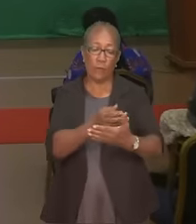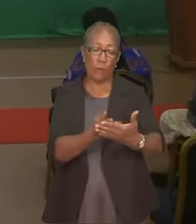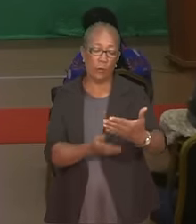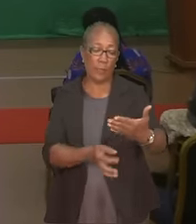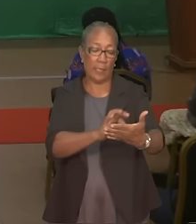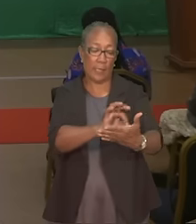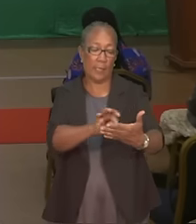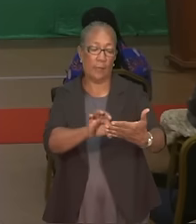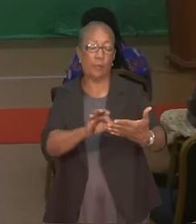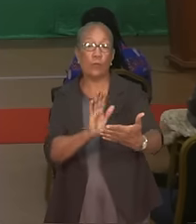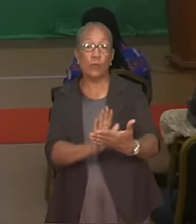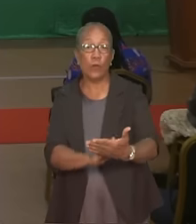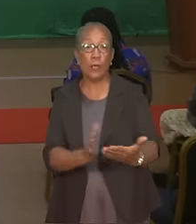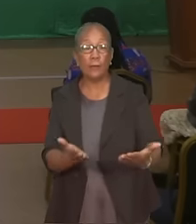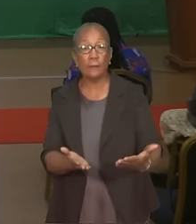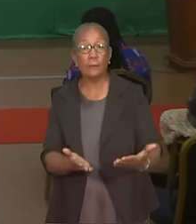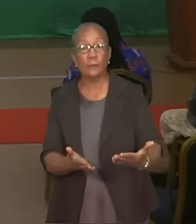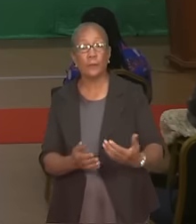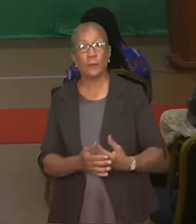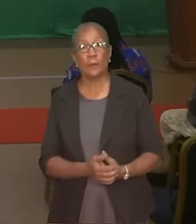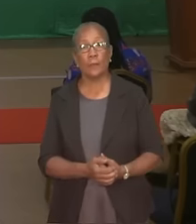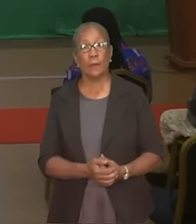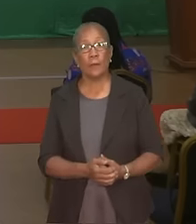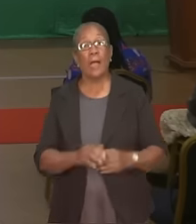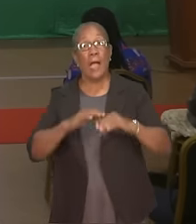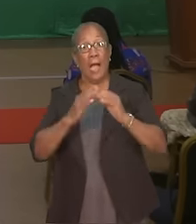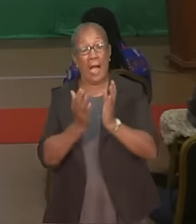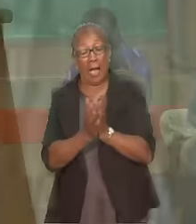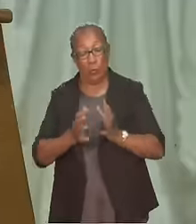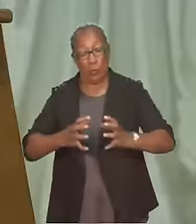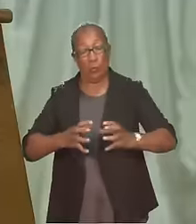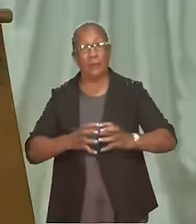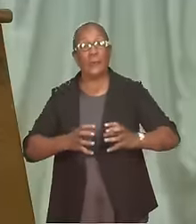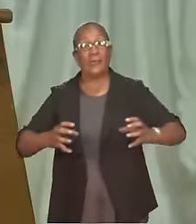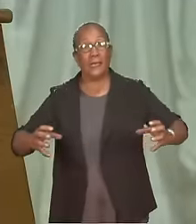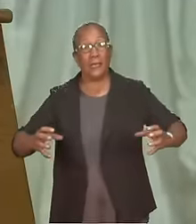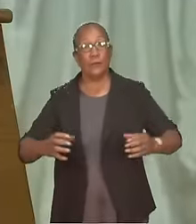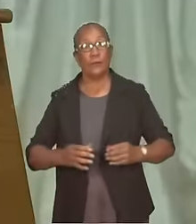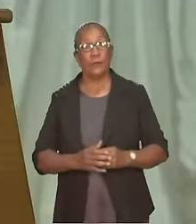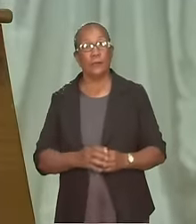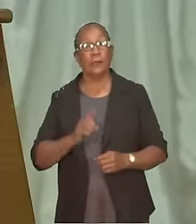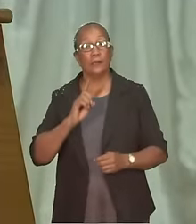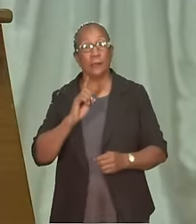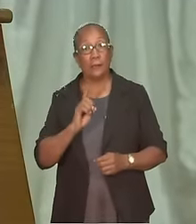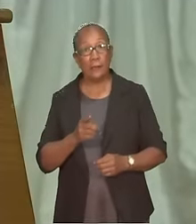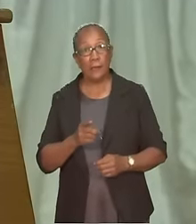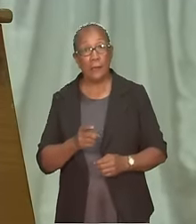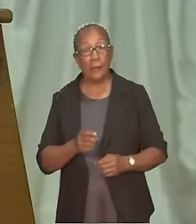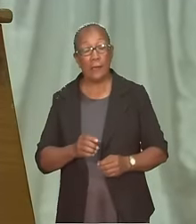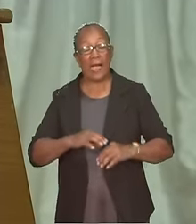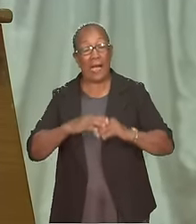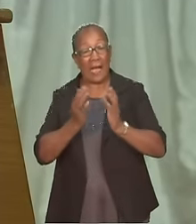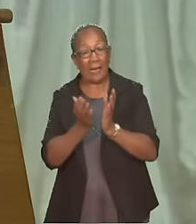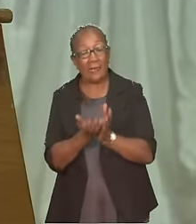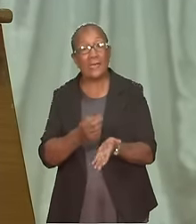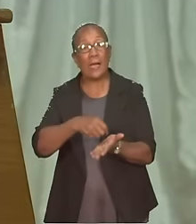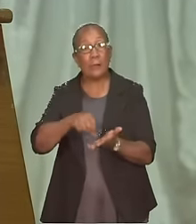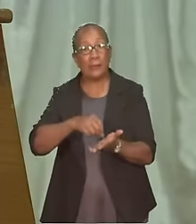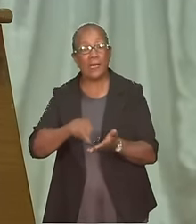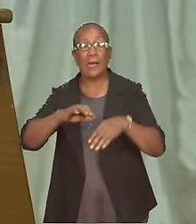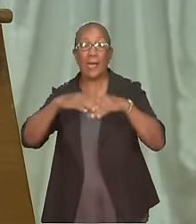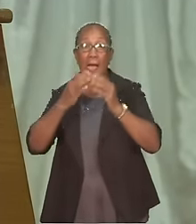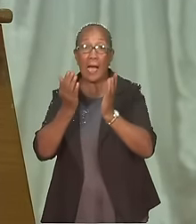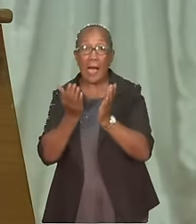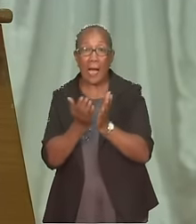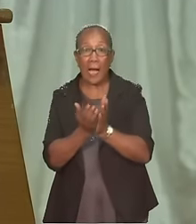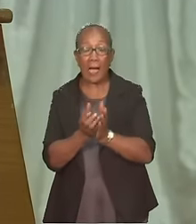om ondersteuning, gaan we stuk voor stuk beoordelen. Alle grote bedrijven die volle pond gaan betalen, en alle personen die volle